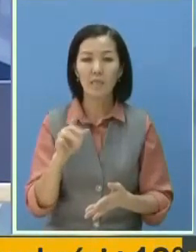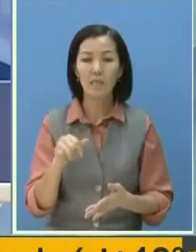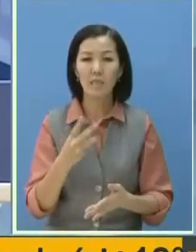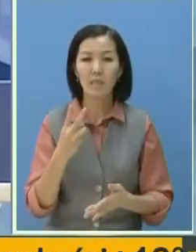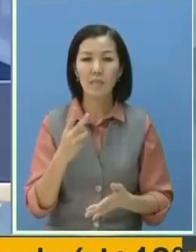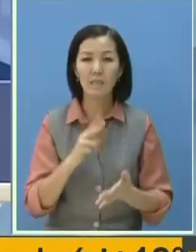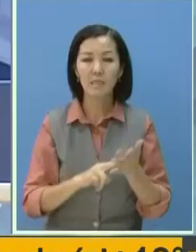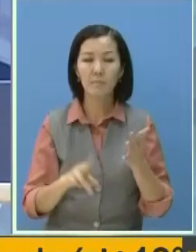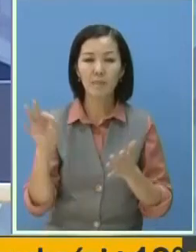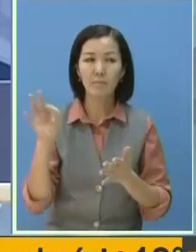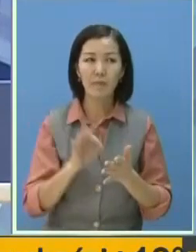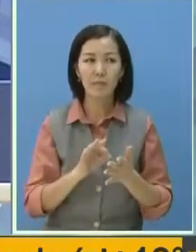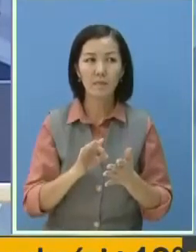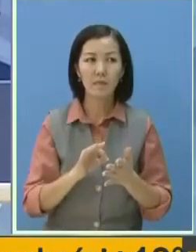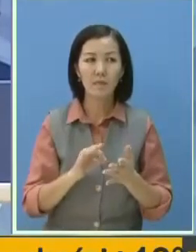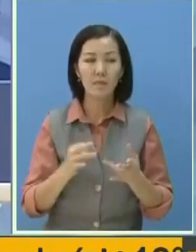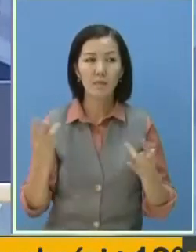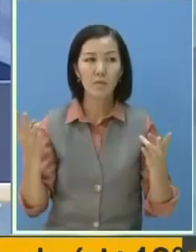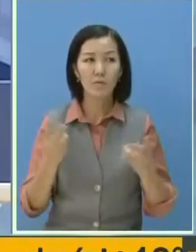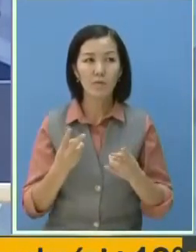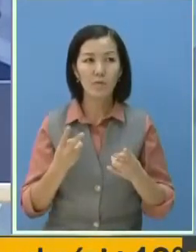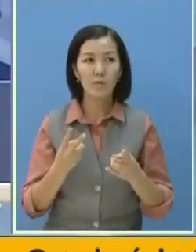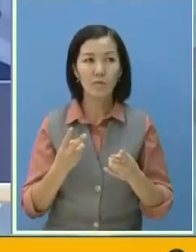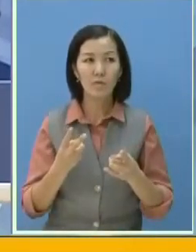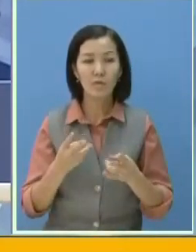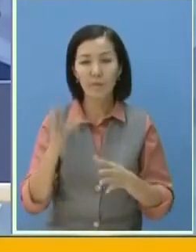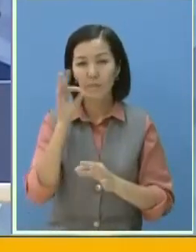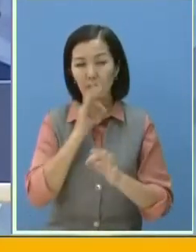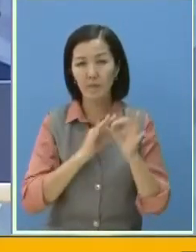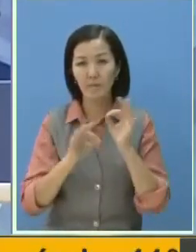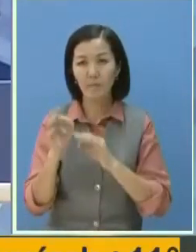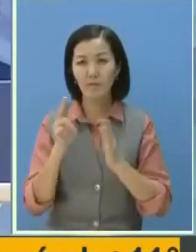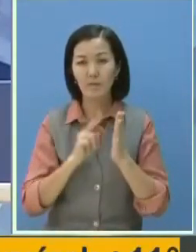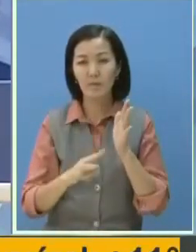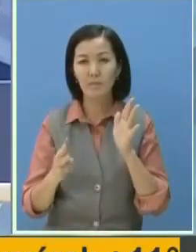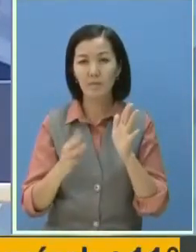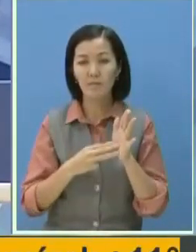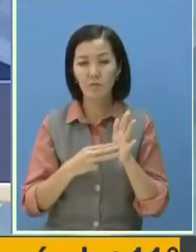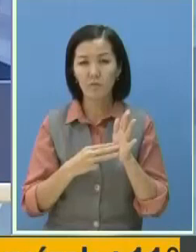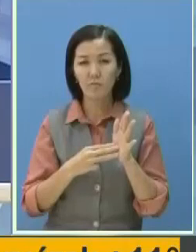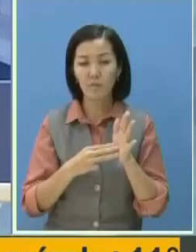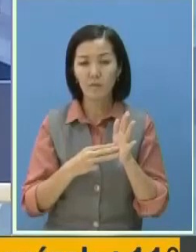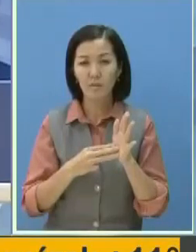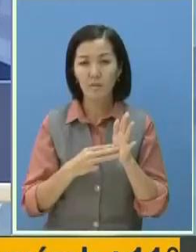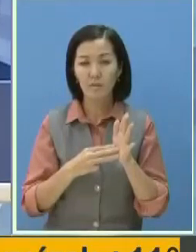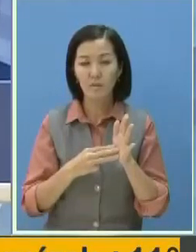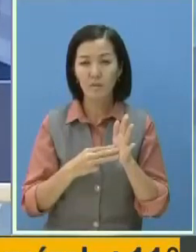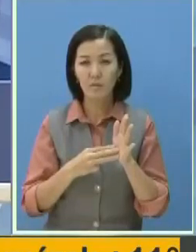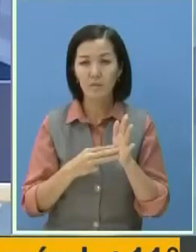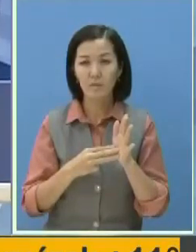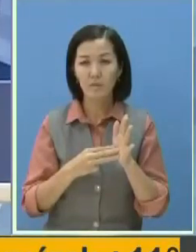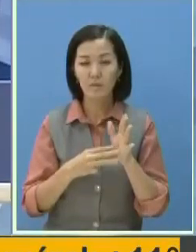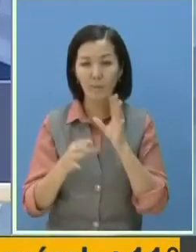3,7% это были люди, которым нужны были антибиотики. А принимали антибиотики 78%. А любой